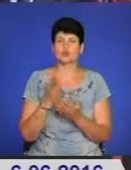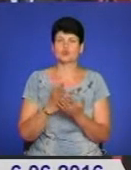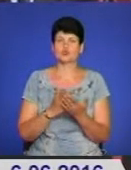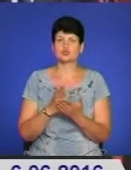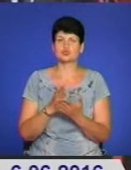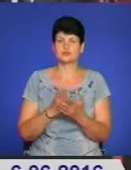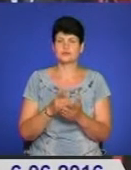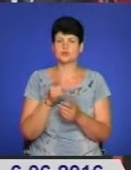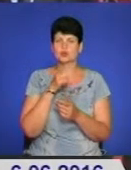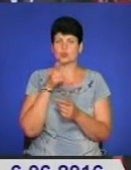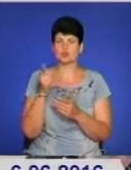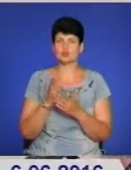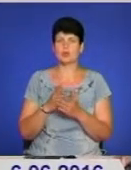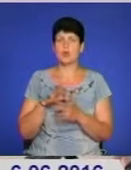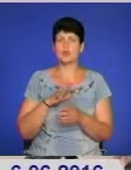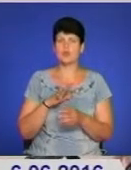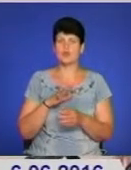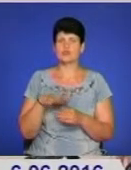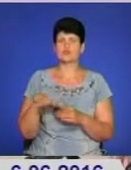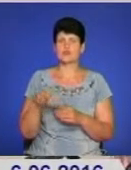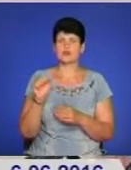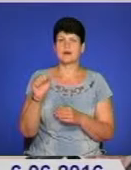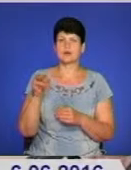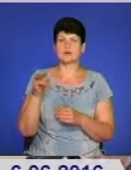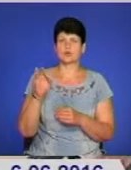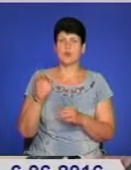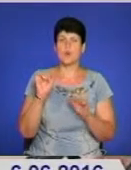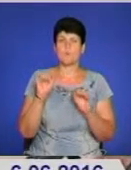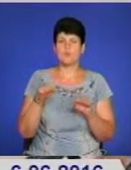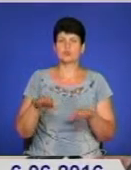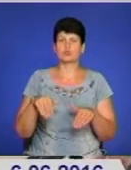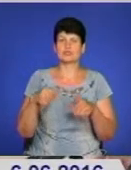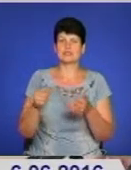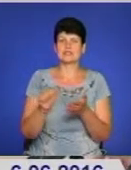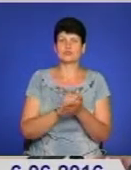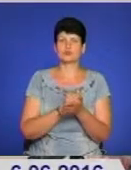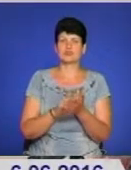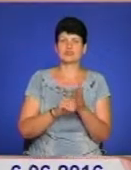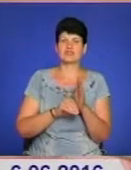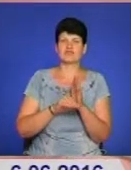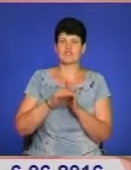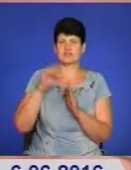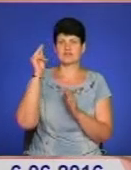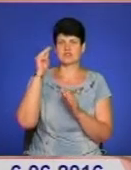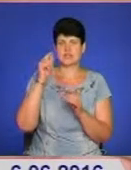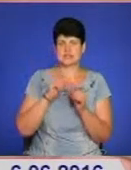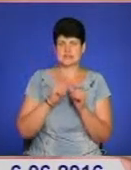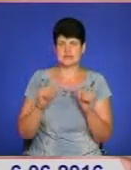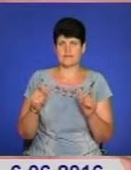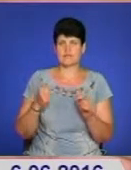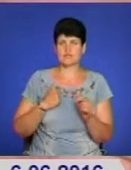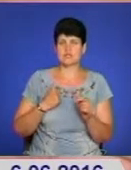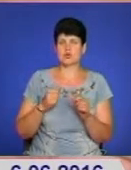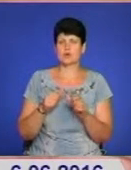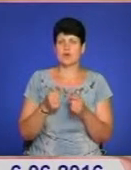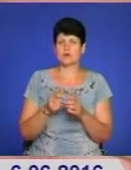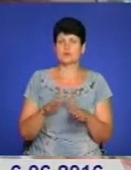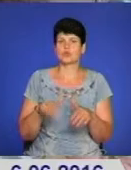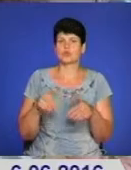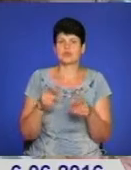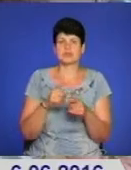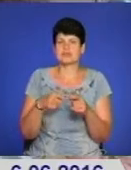строкову службу або був у зоні антитерористичної операції, можуть подавати документи у вищі навчальні заклади. У військкоматі радять не